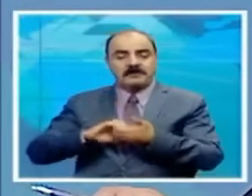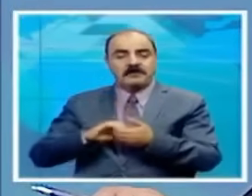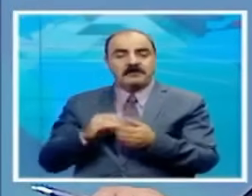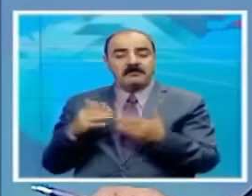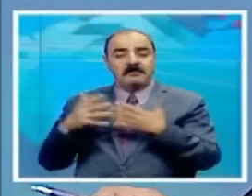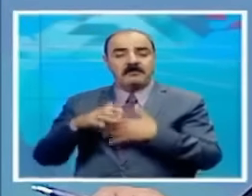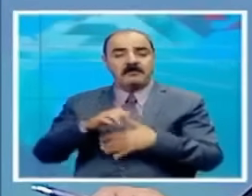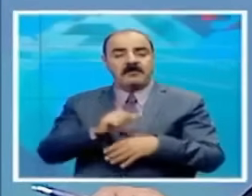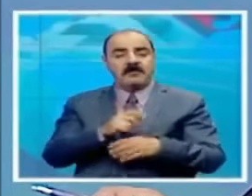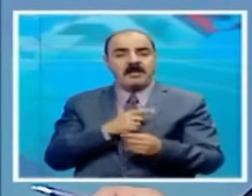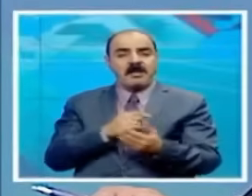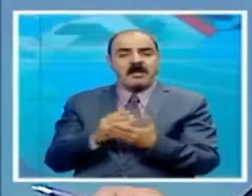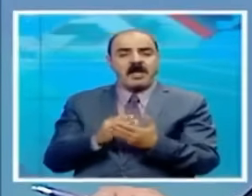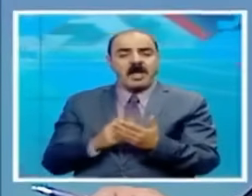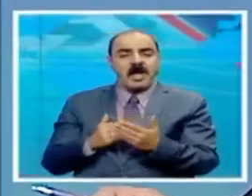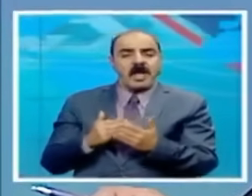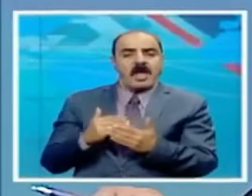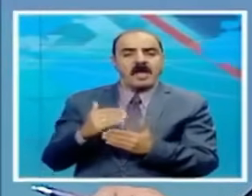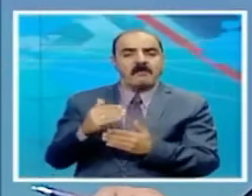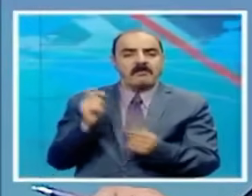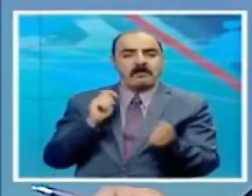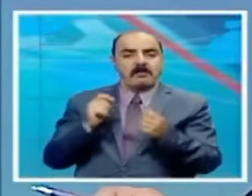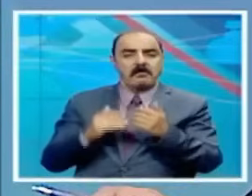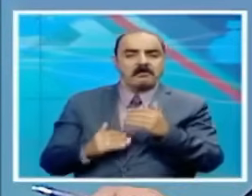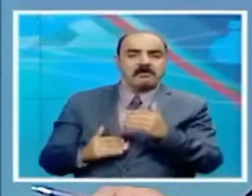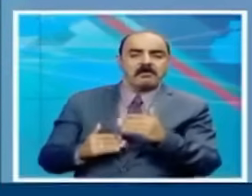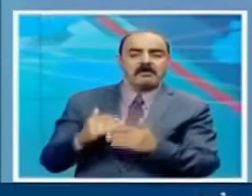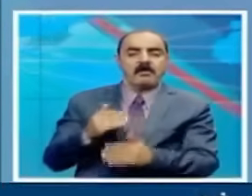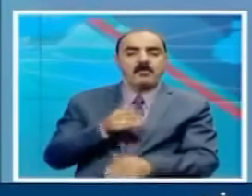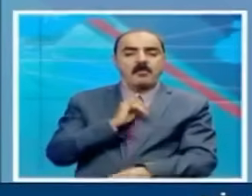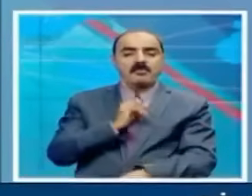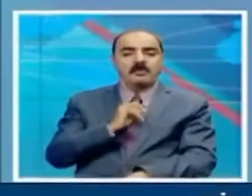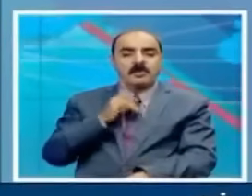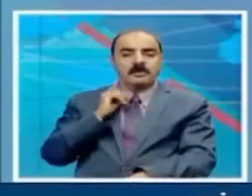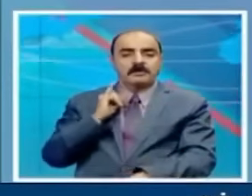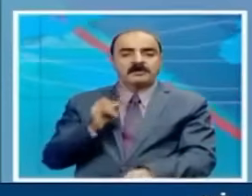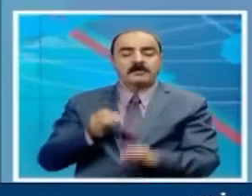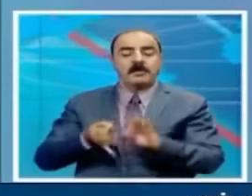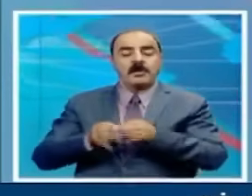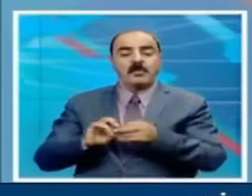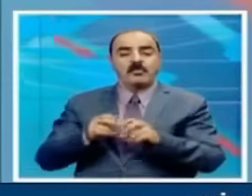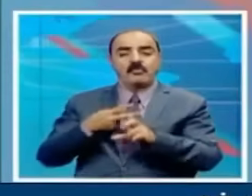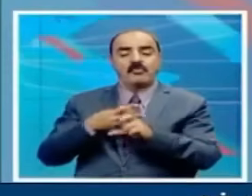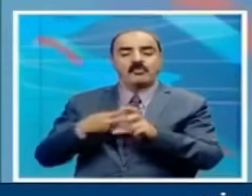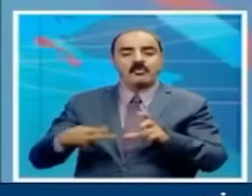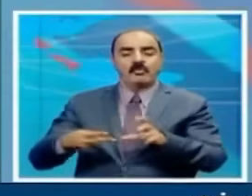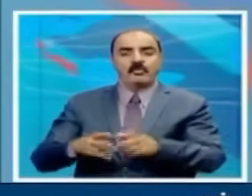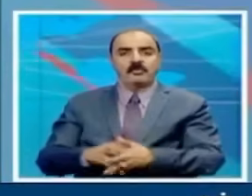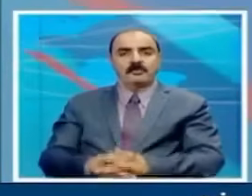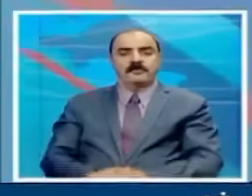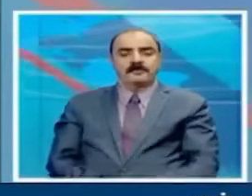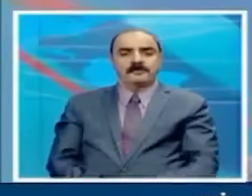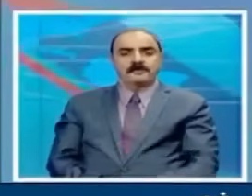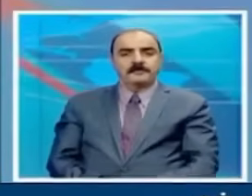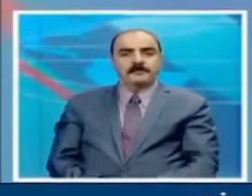دكتور ياسمين فؤاد أن حجم الاستثمارات التي حصل عليها القطاع الصناعي بلغ 550 مليون